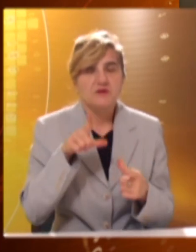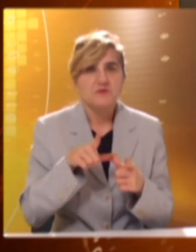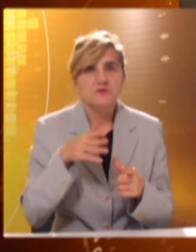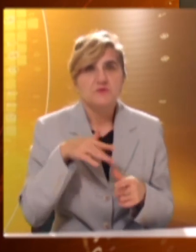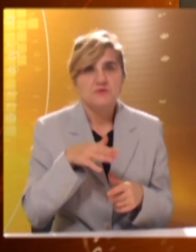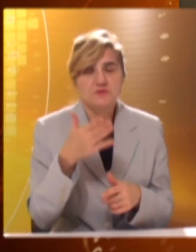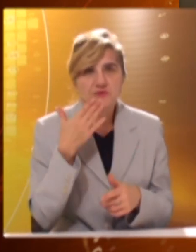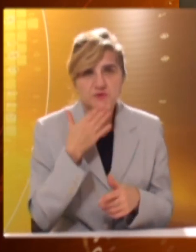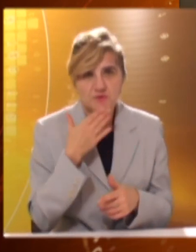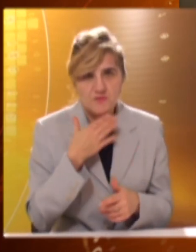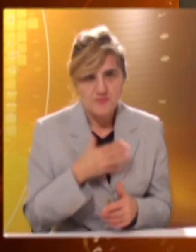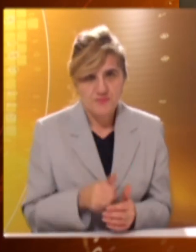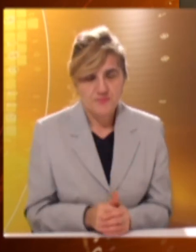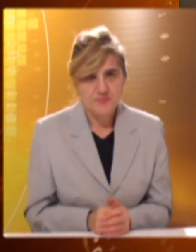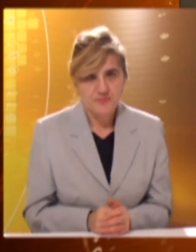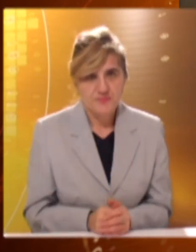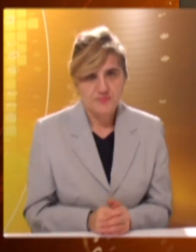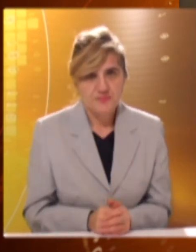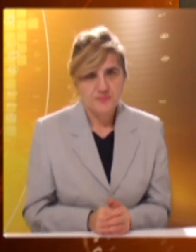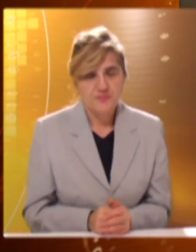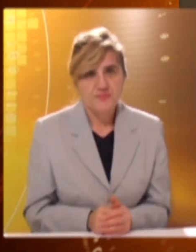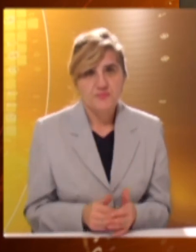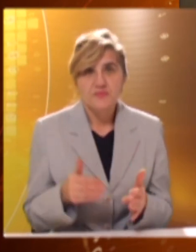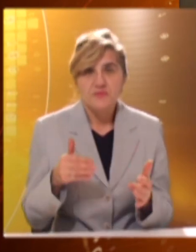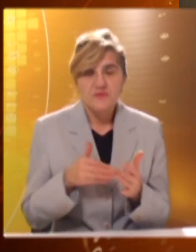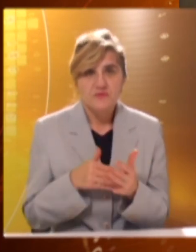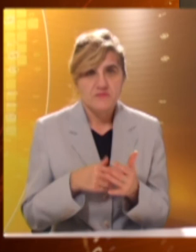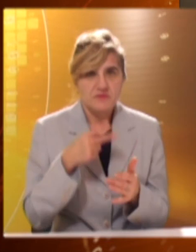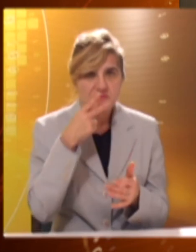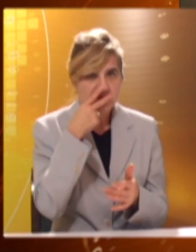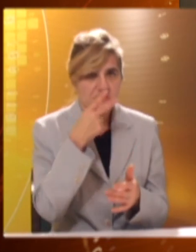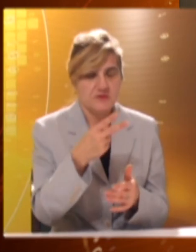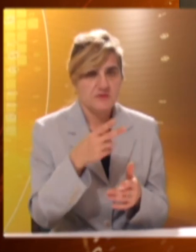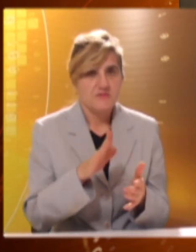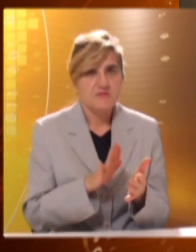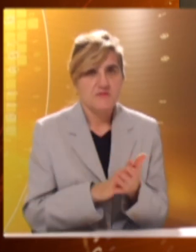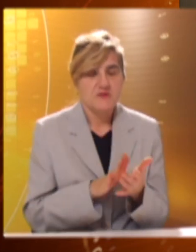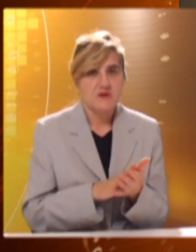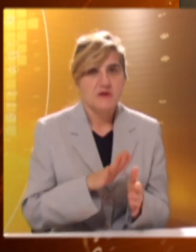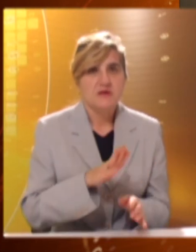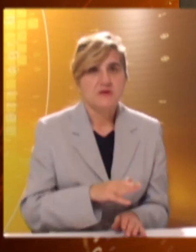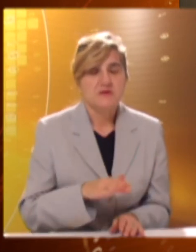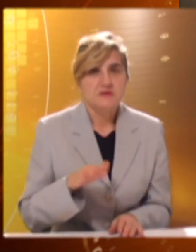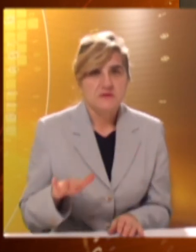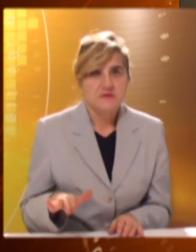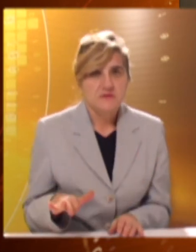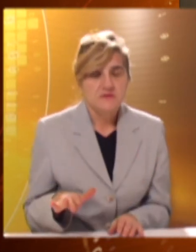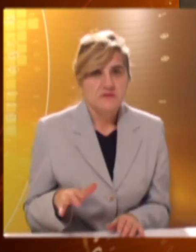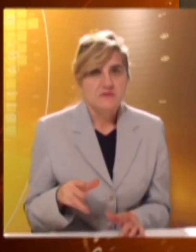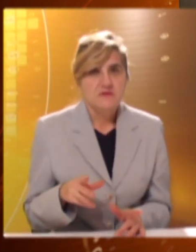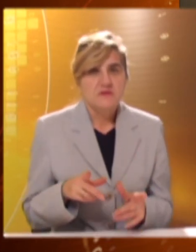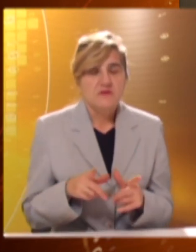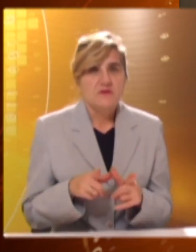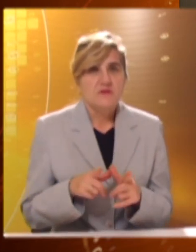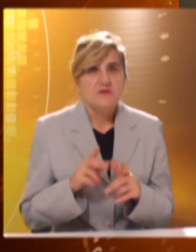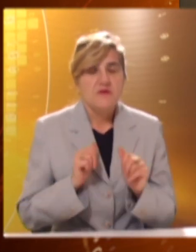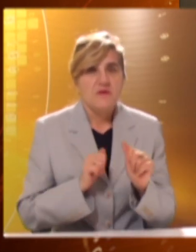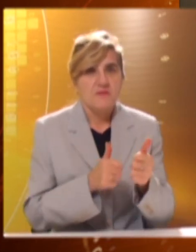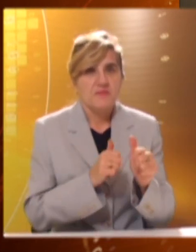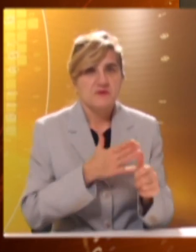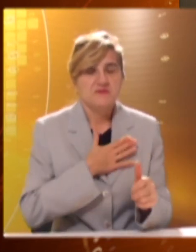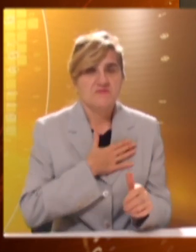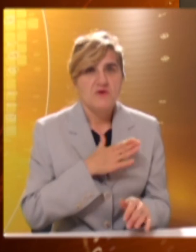dece. Balans bi trebao da se napravi u smislu da dete... da